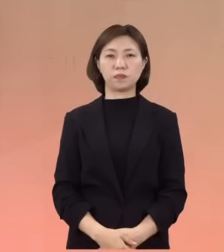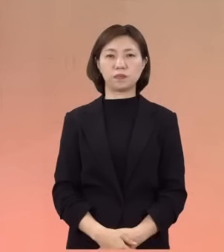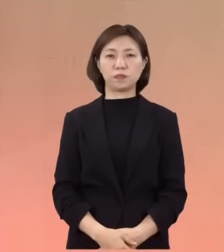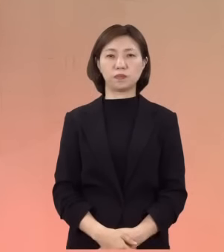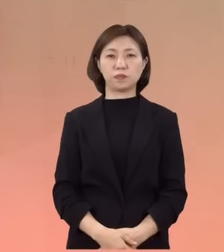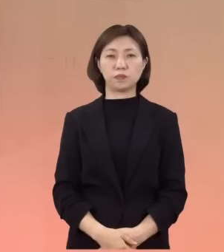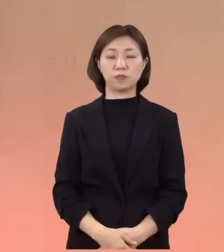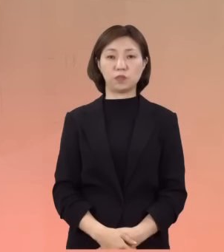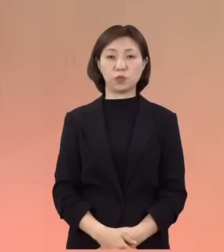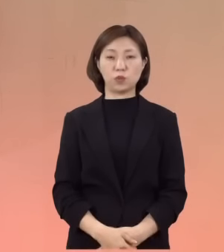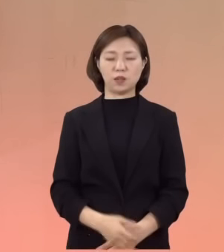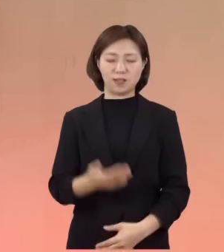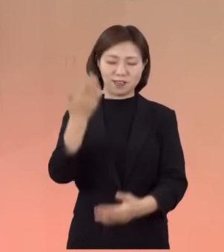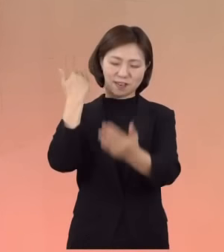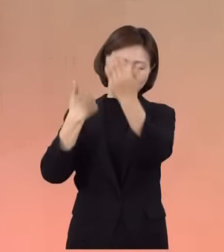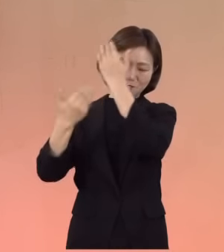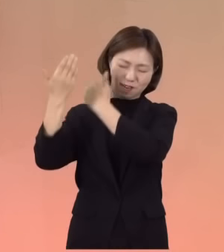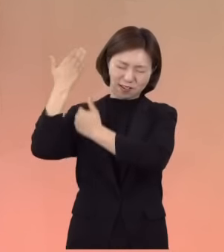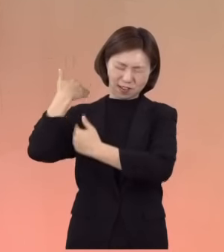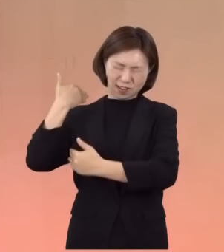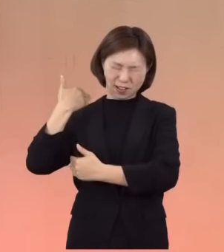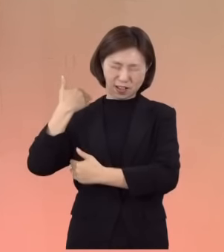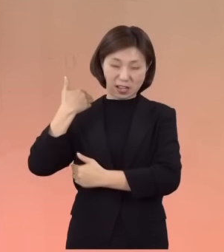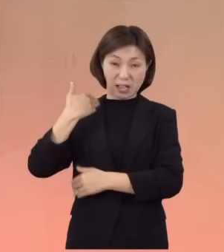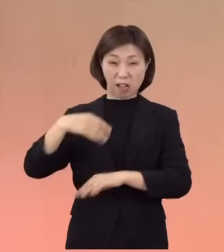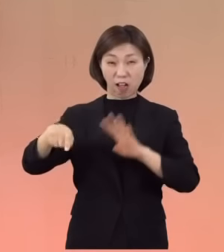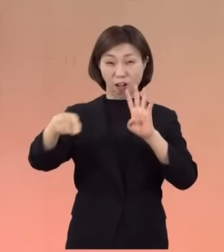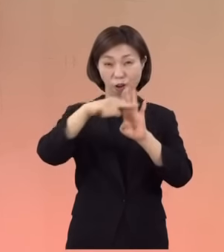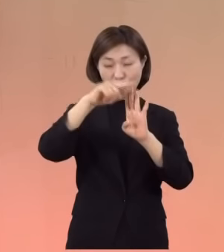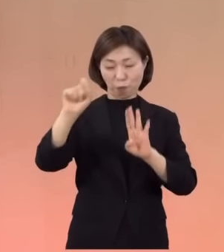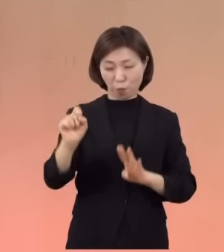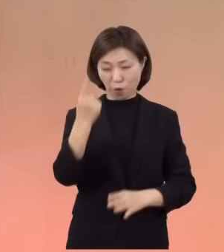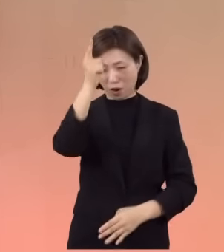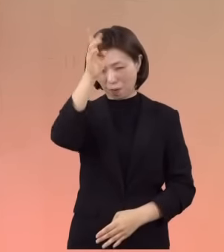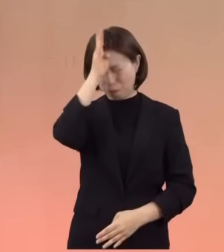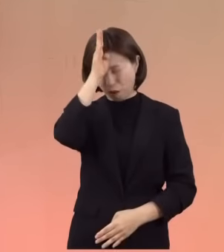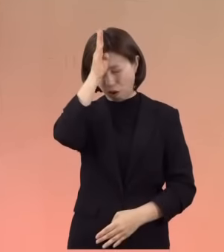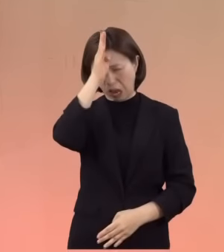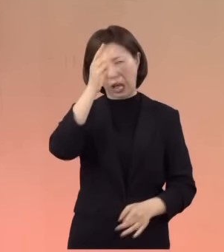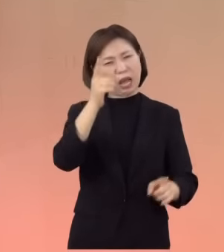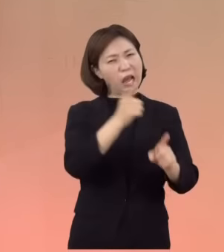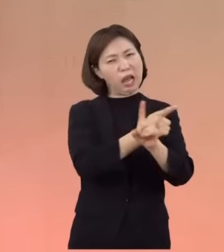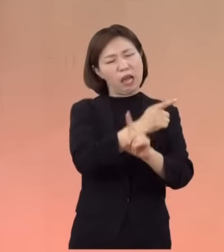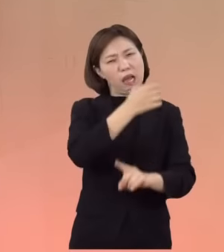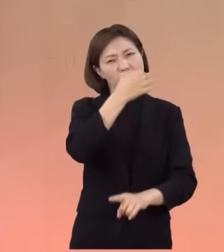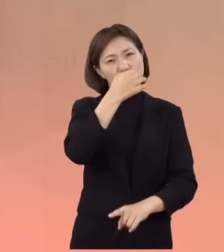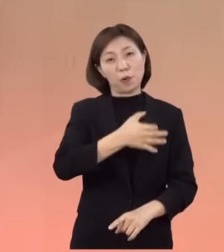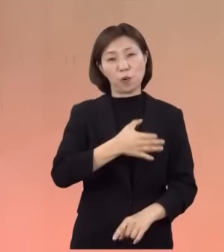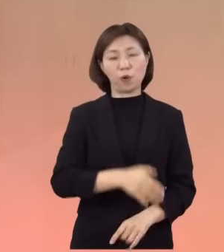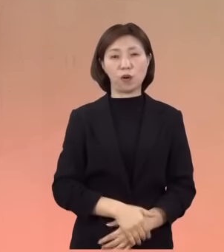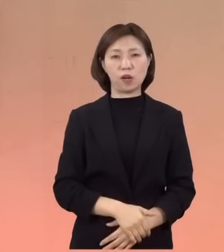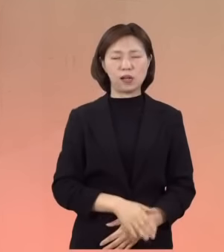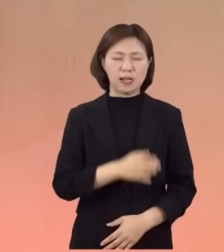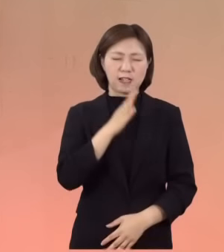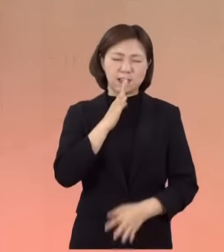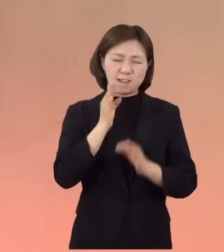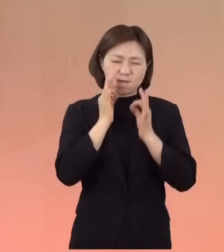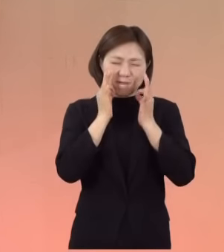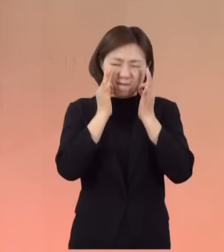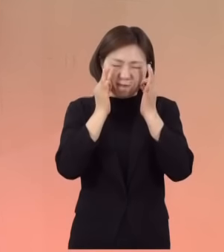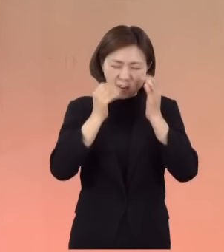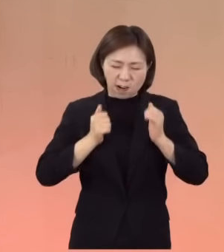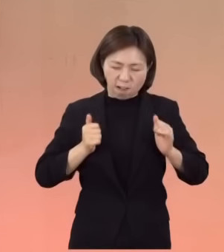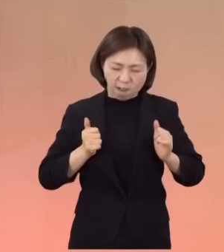합니다 숙세 업으로 인한 병은 고치기가 어렵습니다 만약 정성을